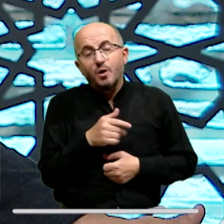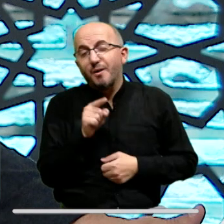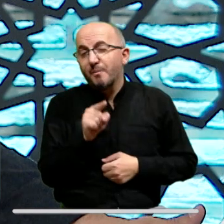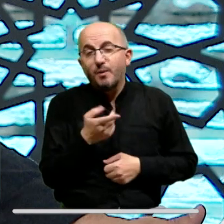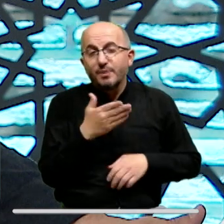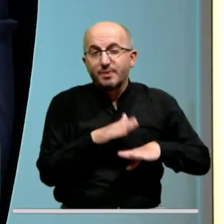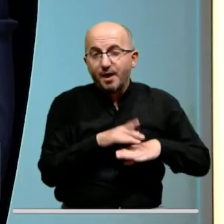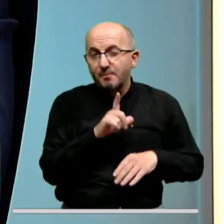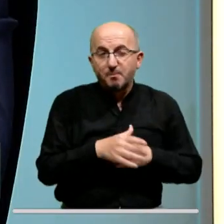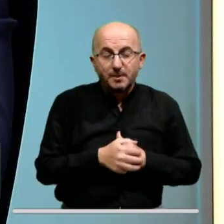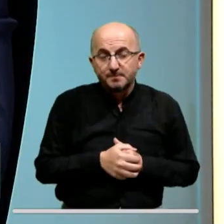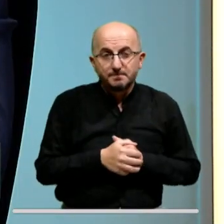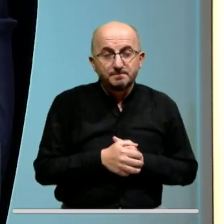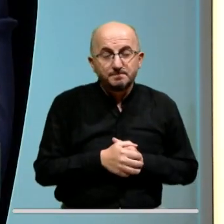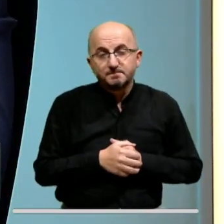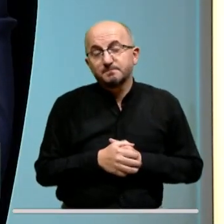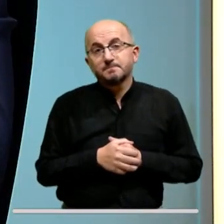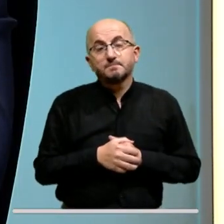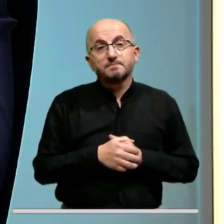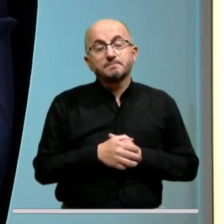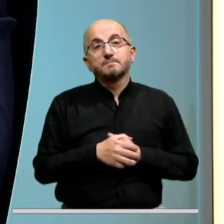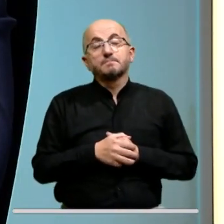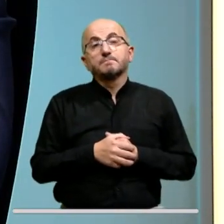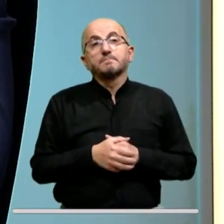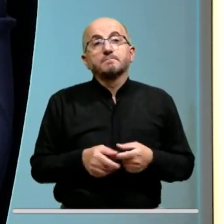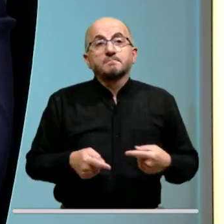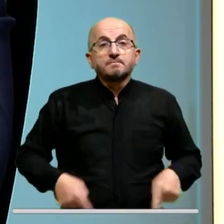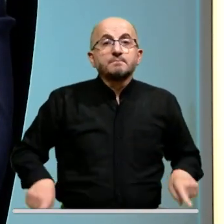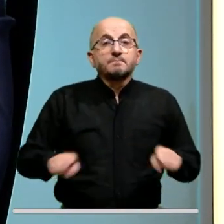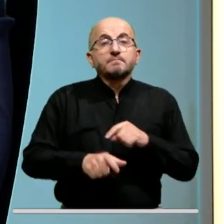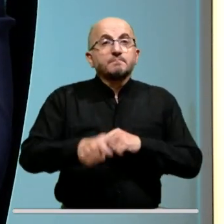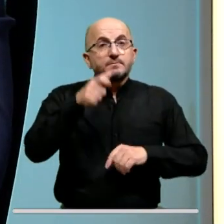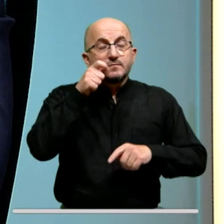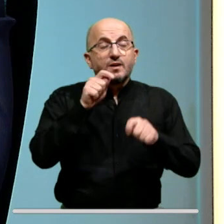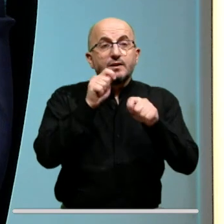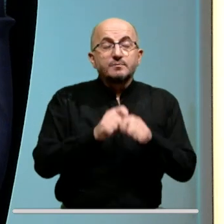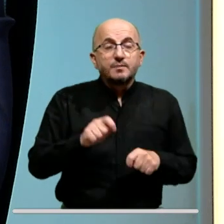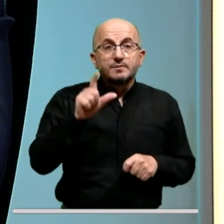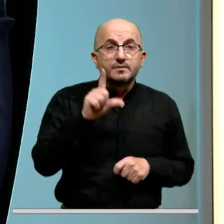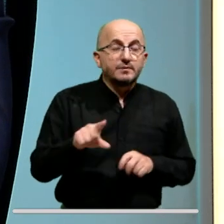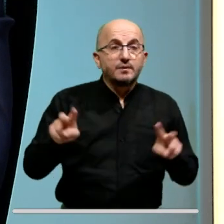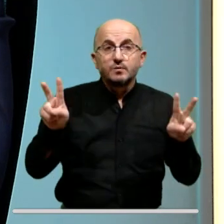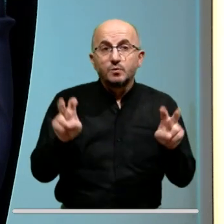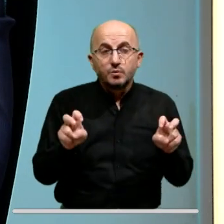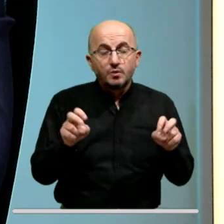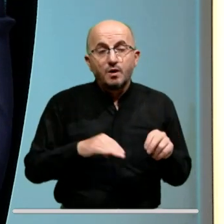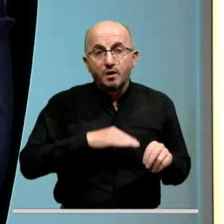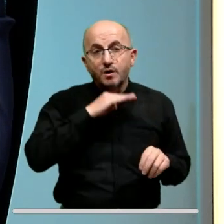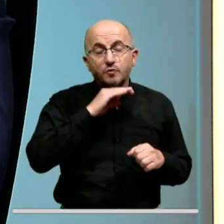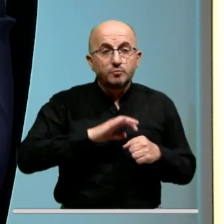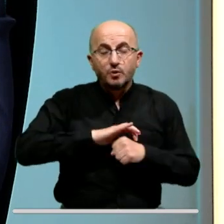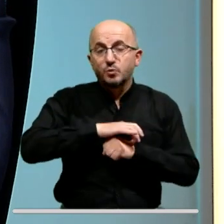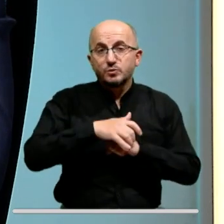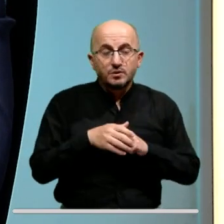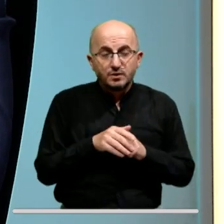durumda ne yapalım? Burada bizim dikkat etmemiz gereken husus yine illaki Avrupa